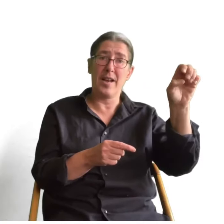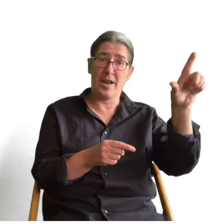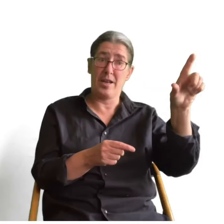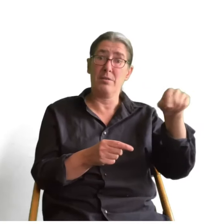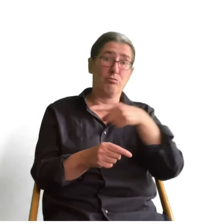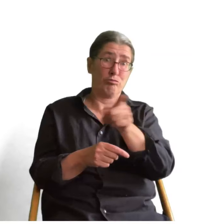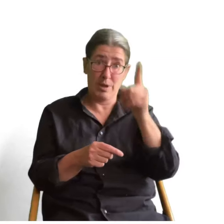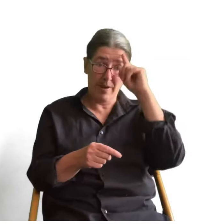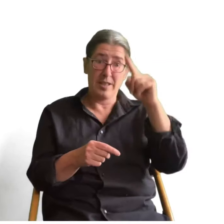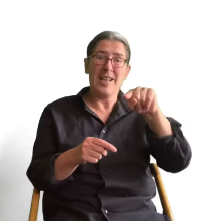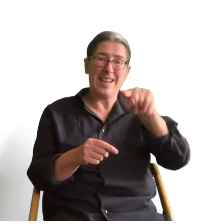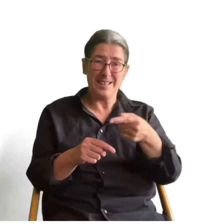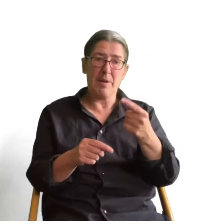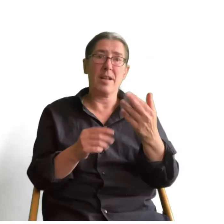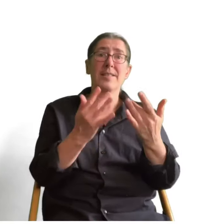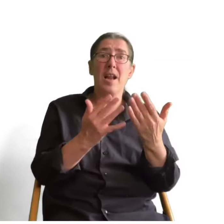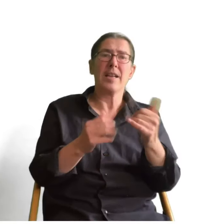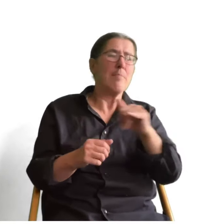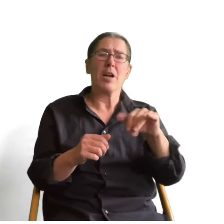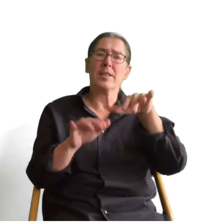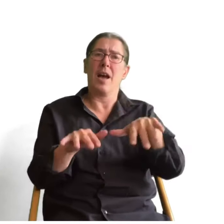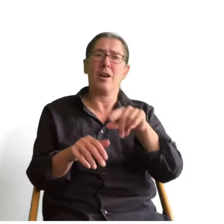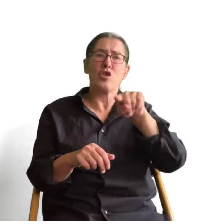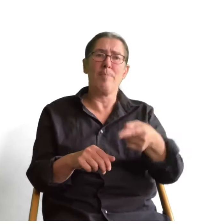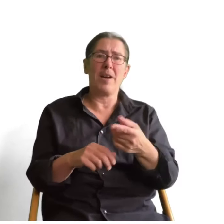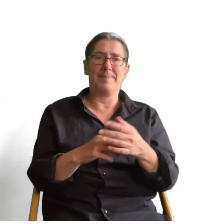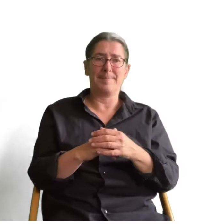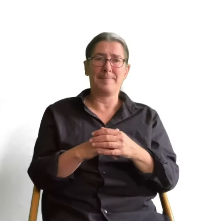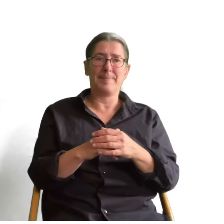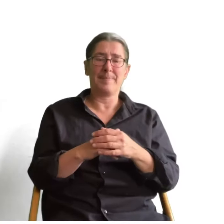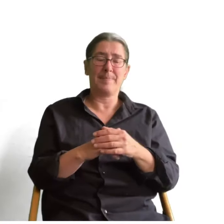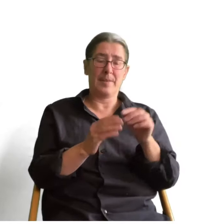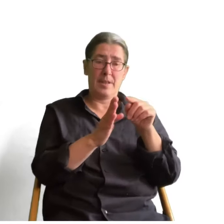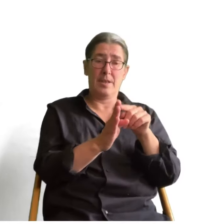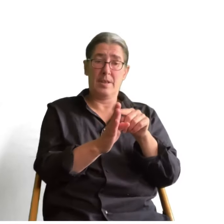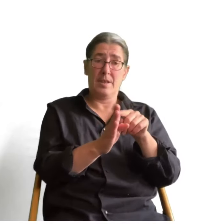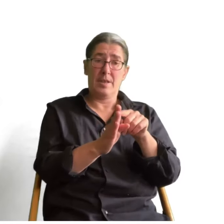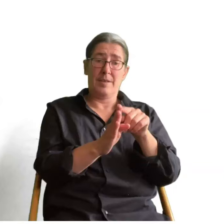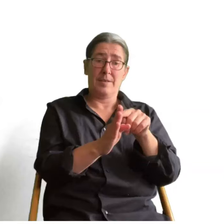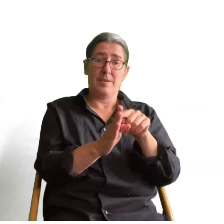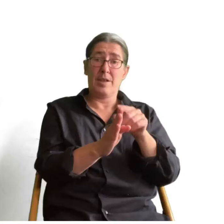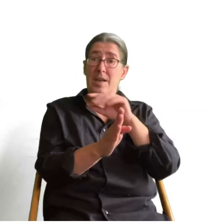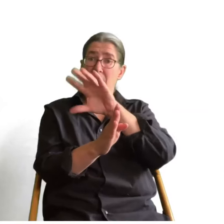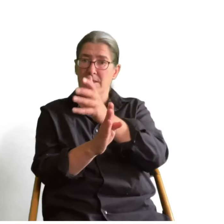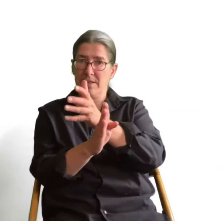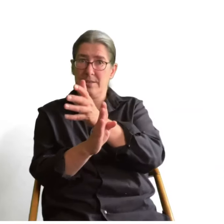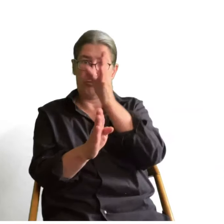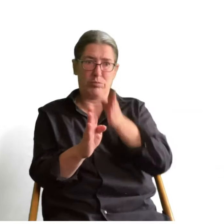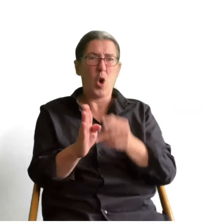Ihr wisst ja schon, bei Dezimalzahlen gibt es immer ein Komma und das Komma steht immer an der Grenze